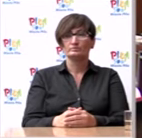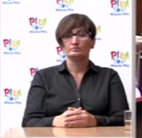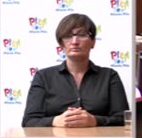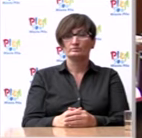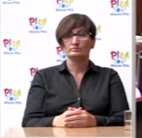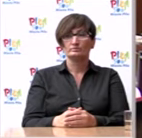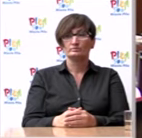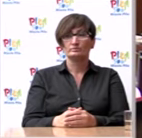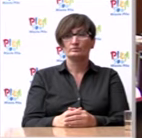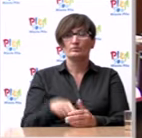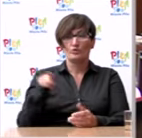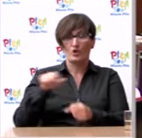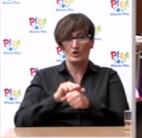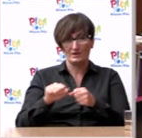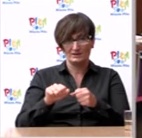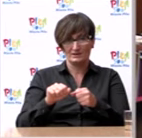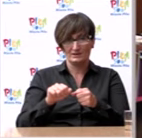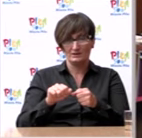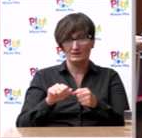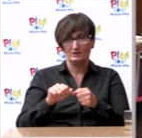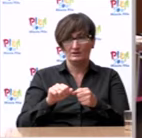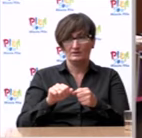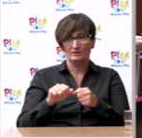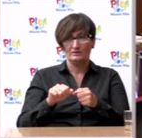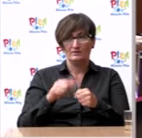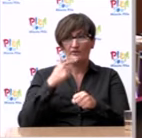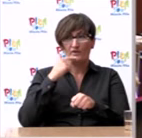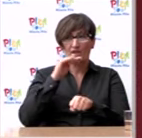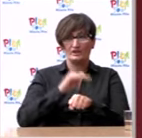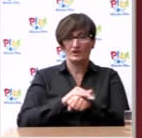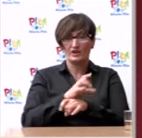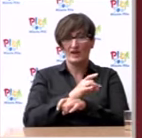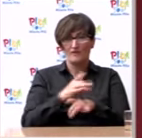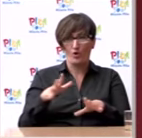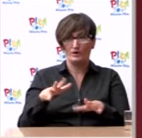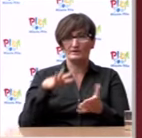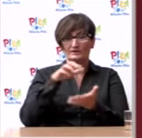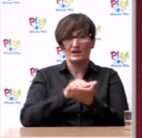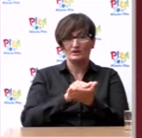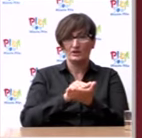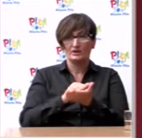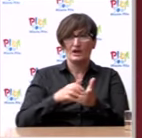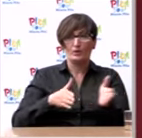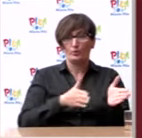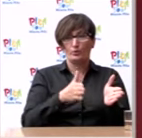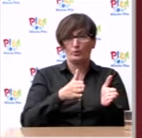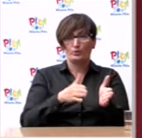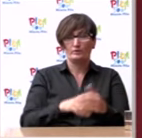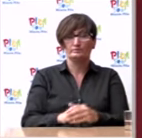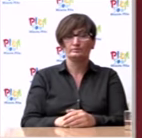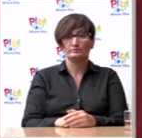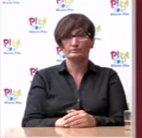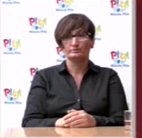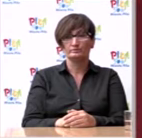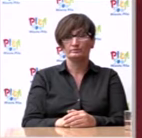jest w sprawie wyrażenia woli zaliczenia wymienionych dróg do kategorii dróg